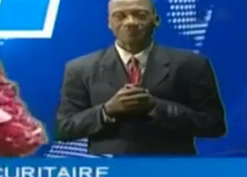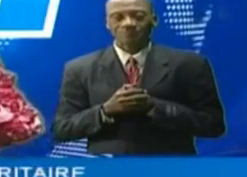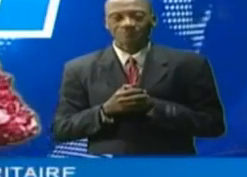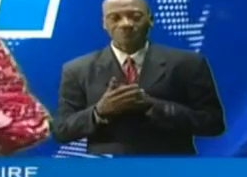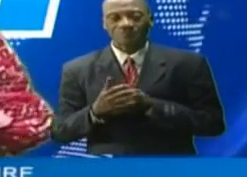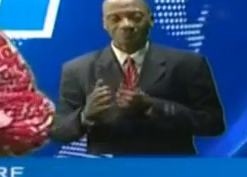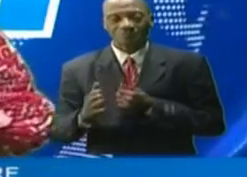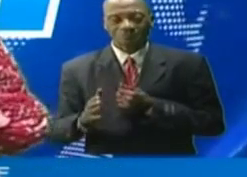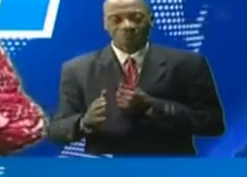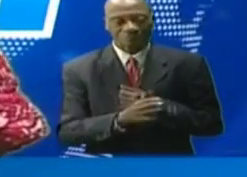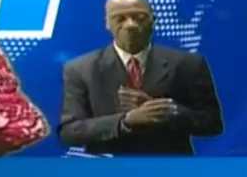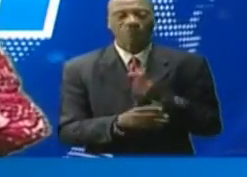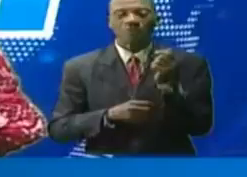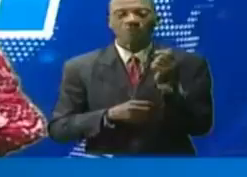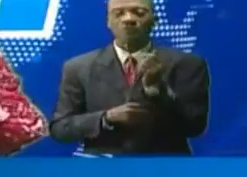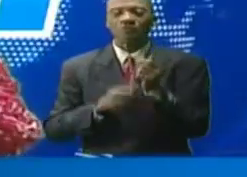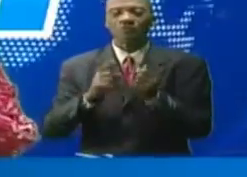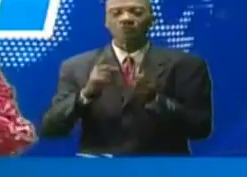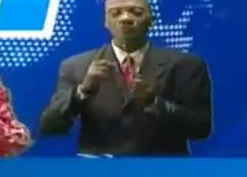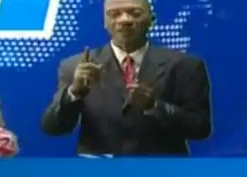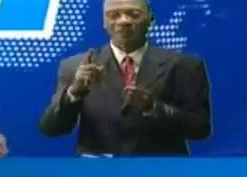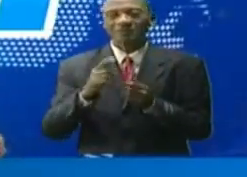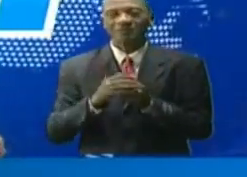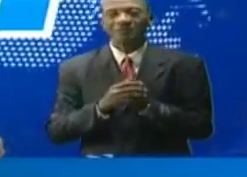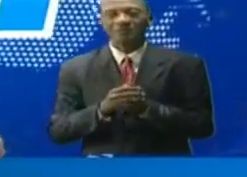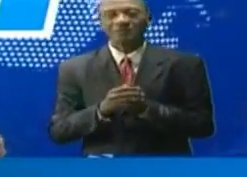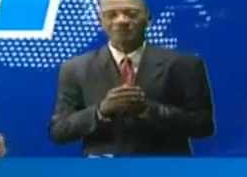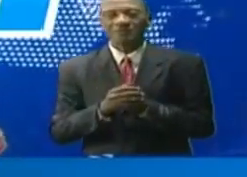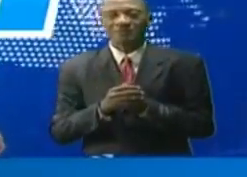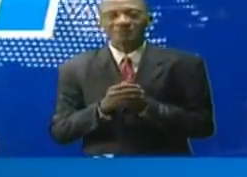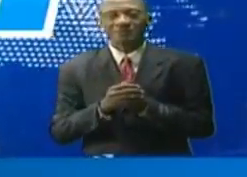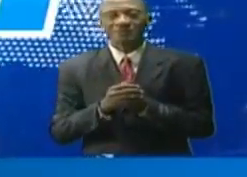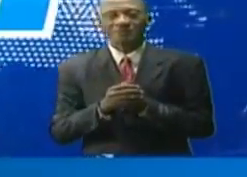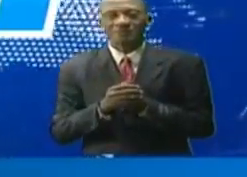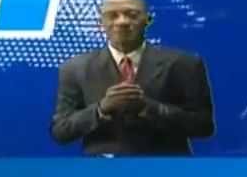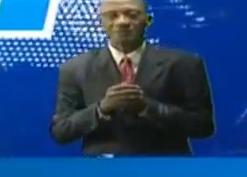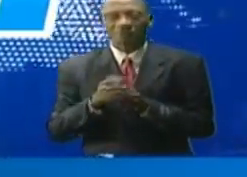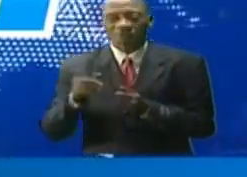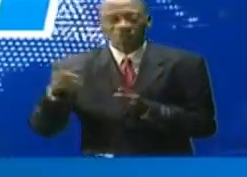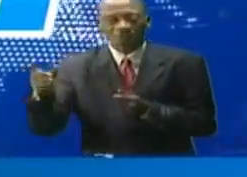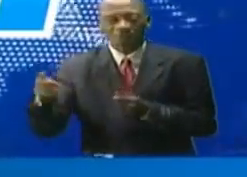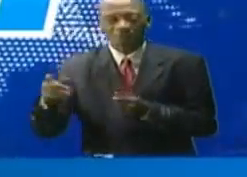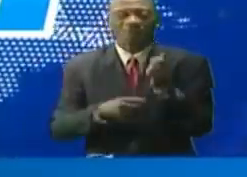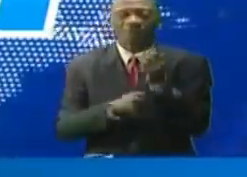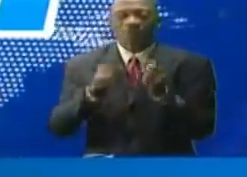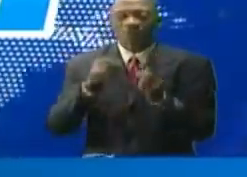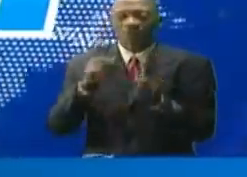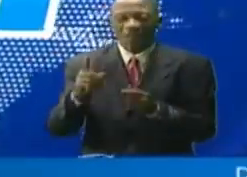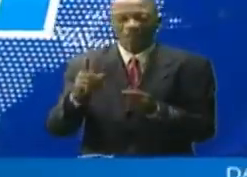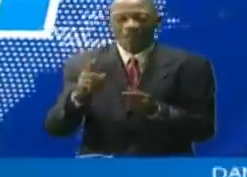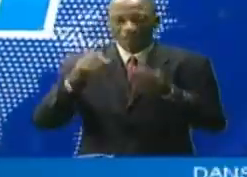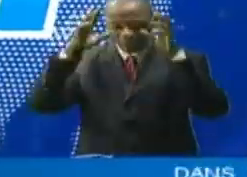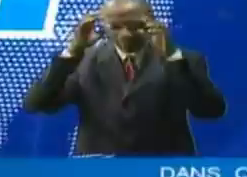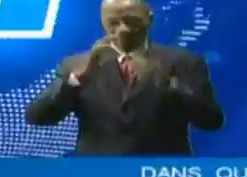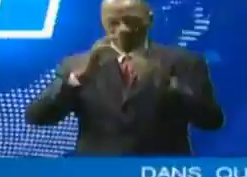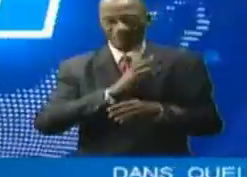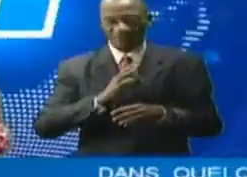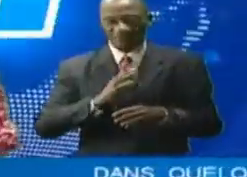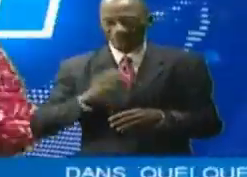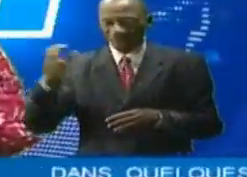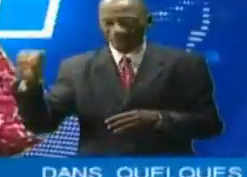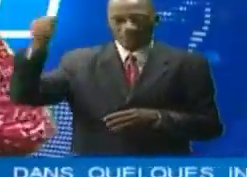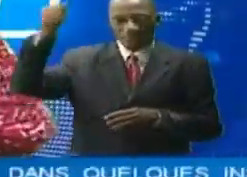Jean-Roger Bozéné, premier Tekeumbu à être élevé au rang de général de brigade au sein de forces armées de la